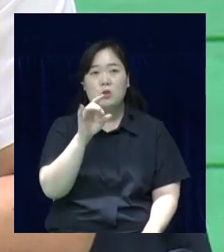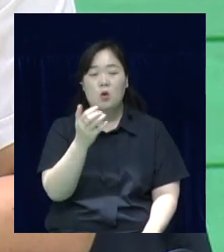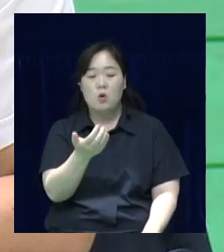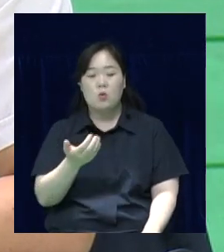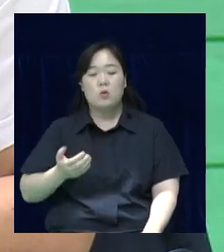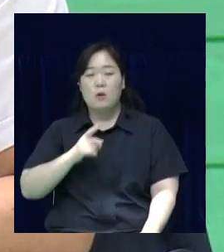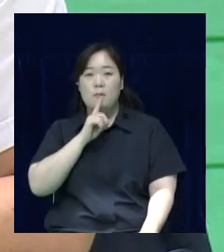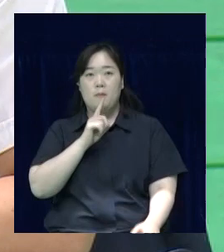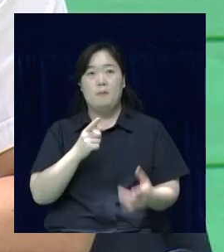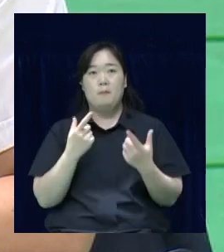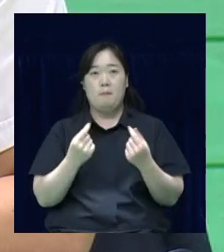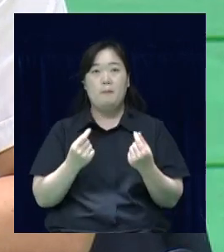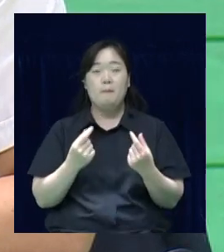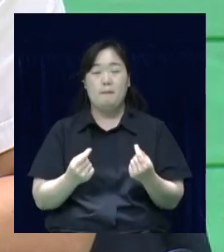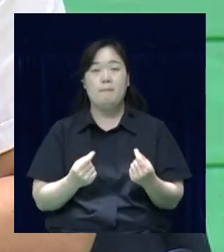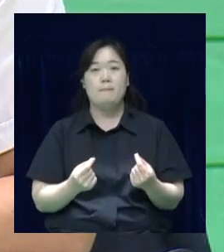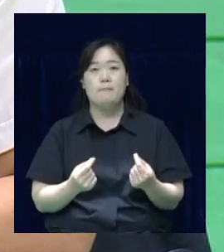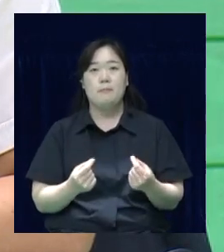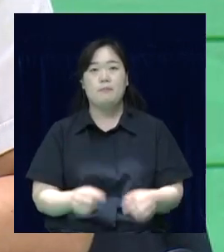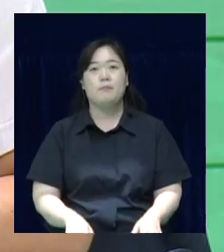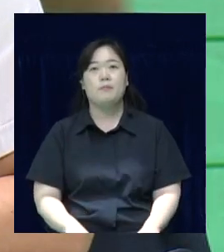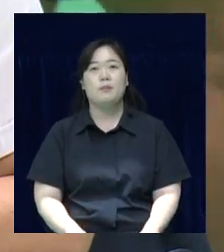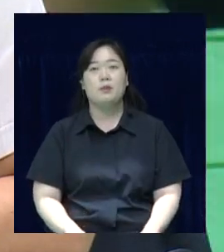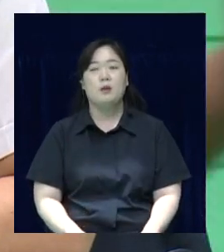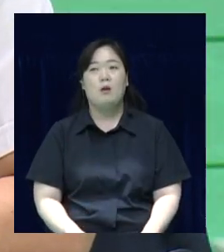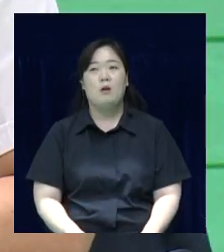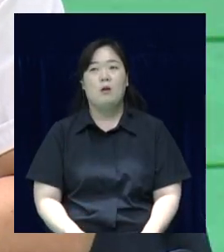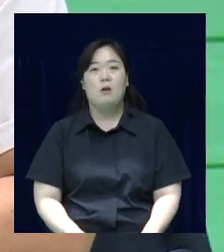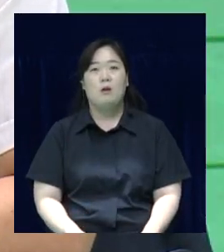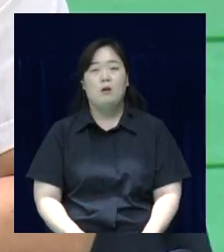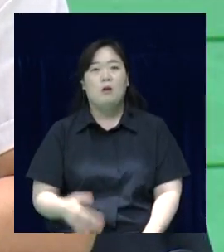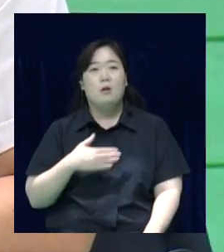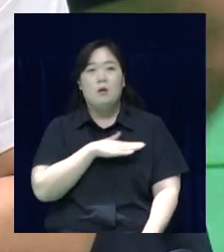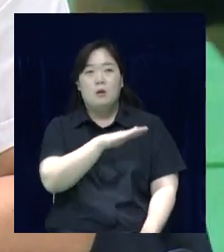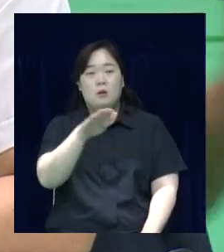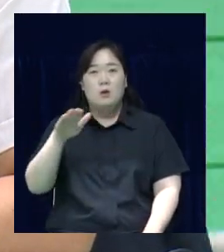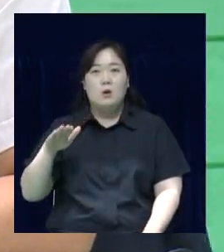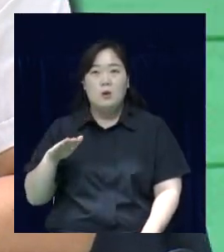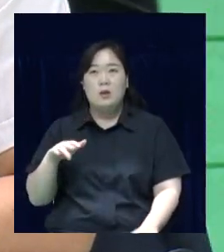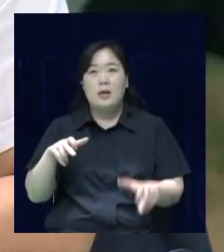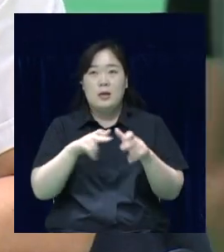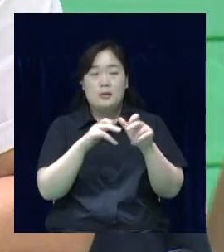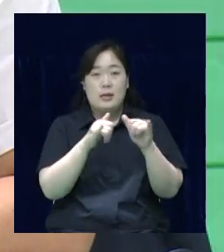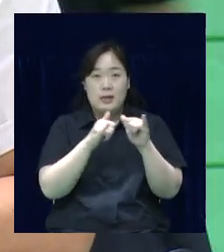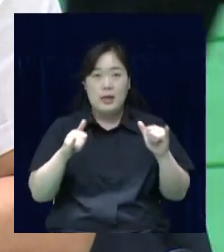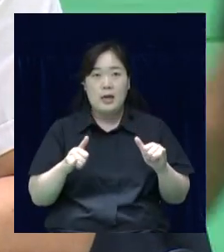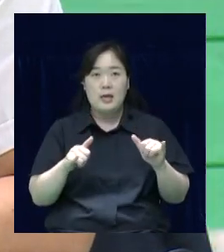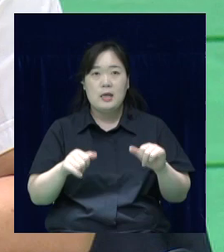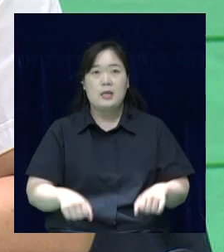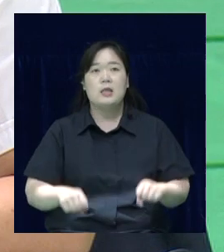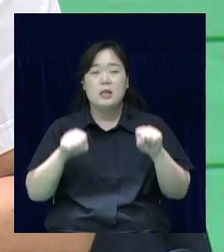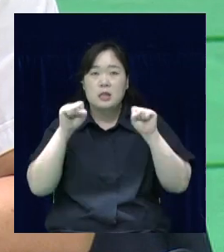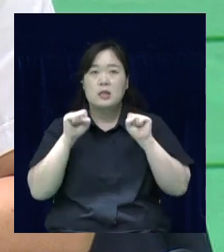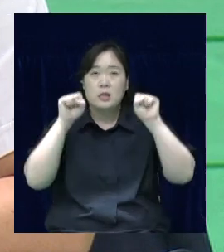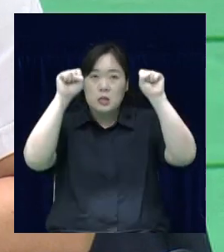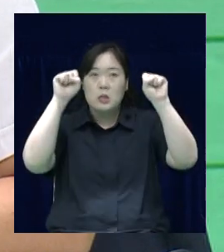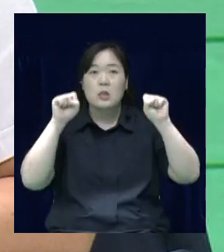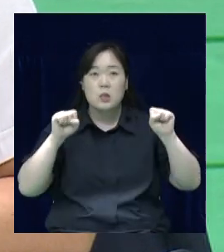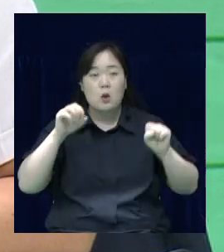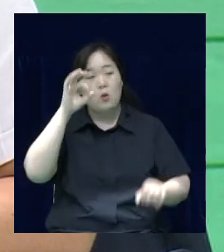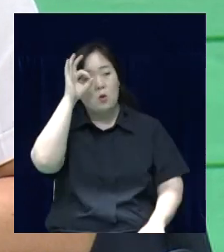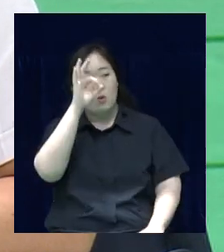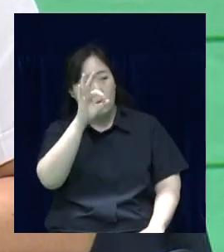앞서서도 말씀을 좀 해주셨지만은 저희가 이 장애인 역도를 좀 아마 보시는